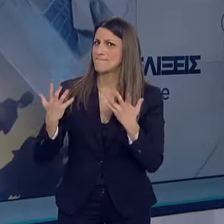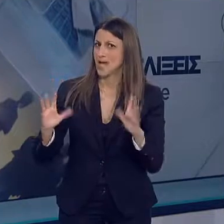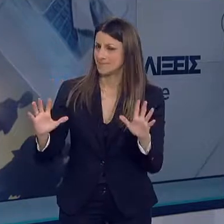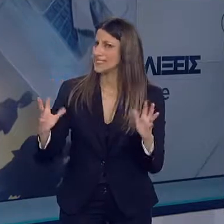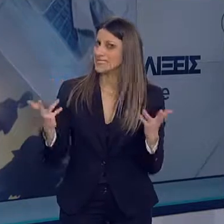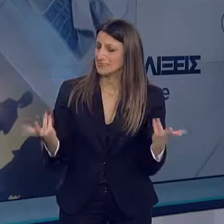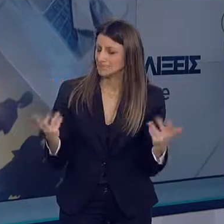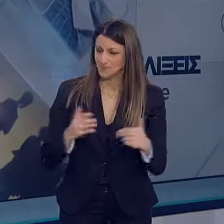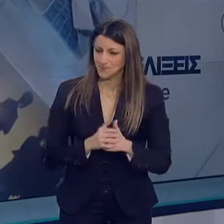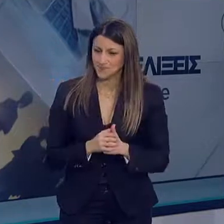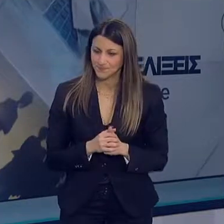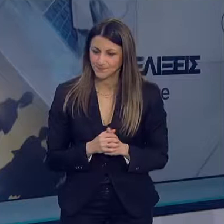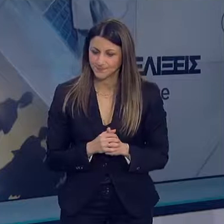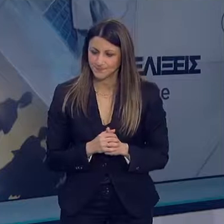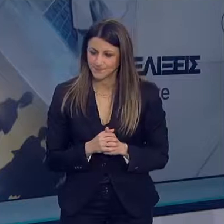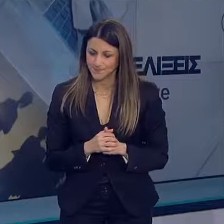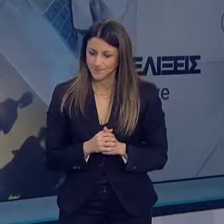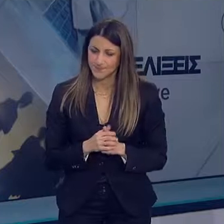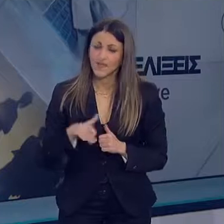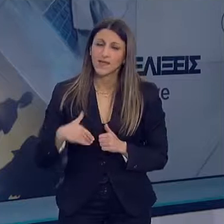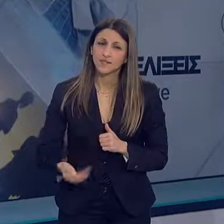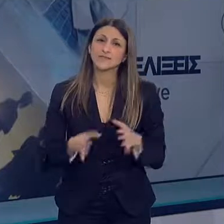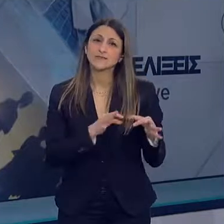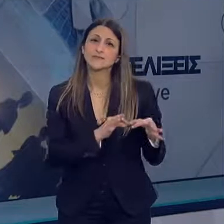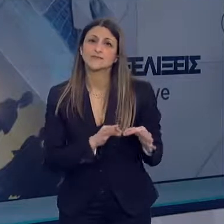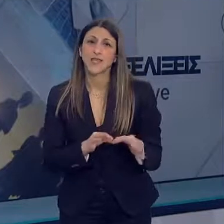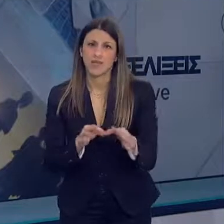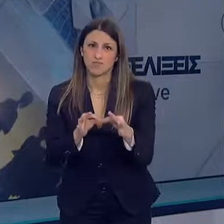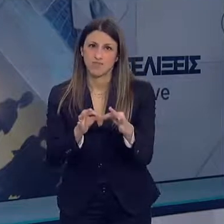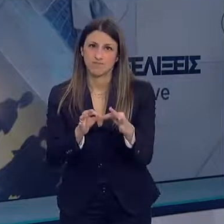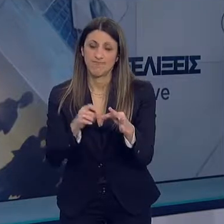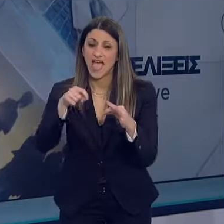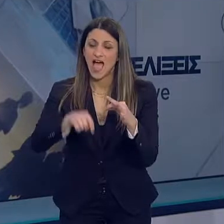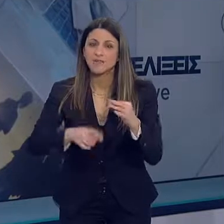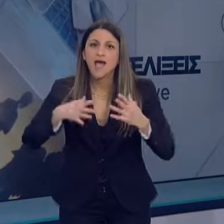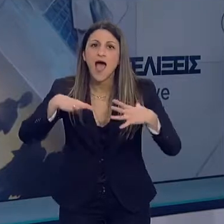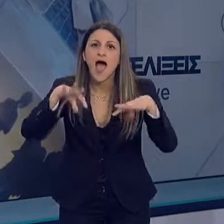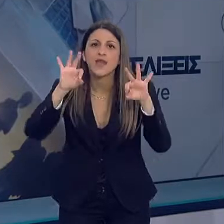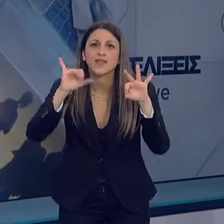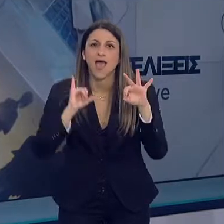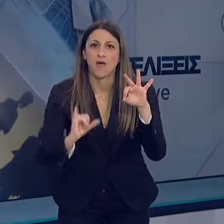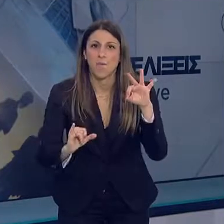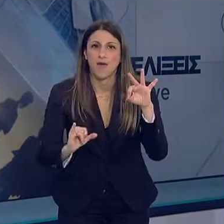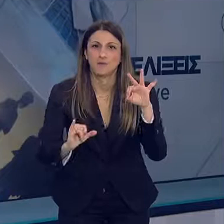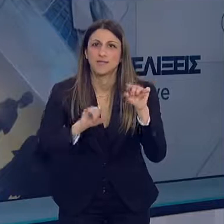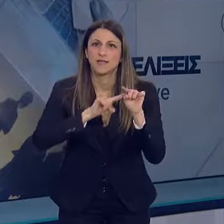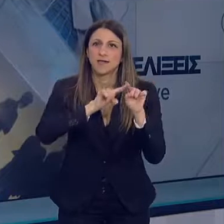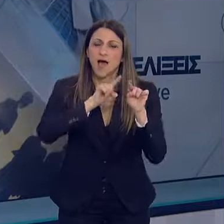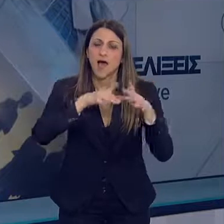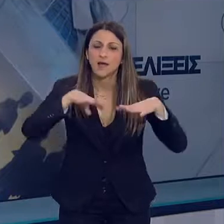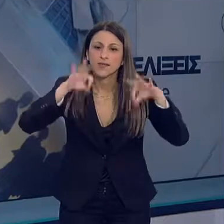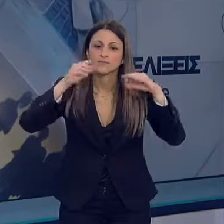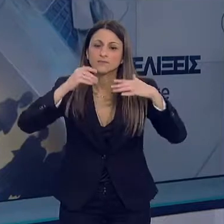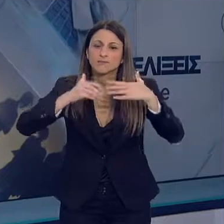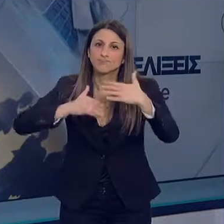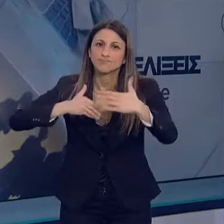βρισκόμαστε στο τέλος της αρχής. Επομένως, μετά το τέλος αυτής της πανδημίας, το σύστημα υγείας σαφώς και θα συνεχίσει